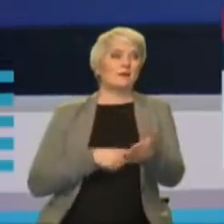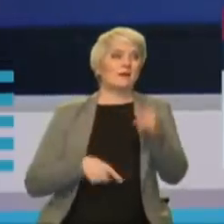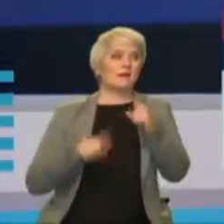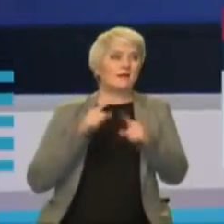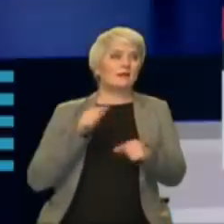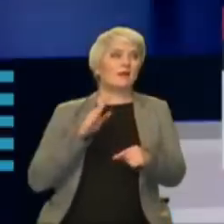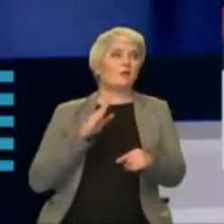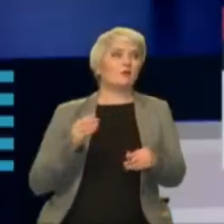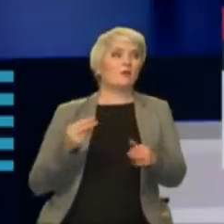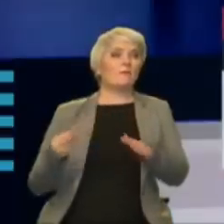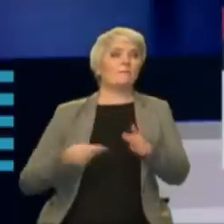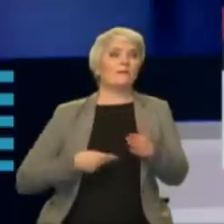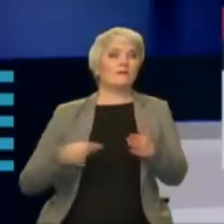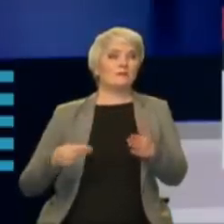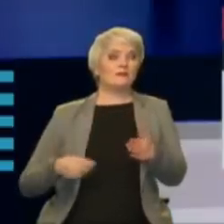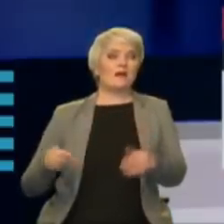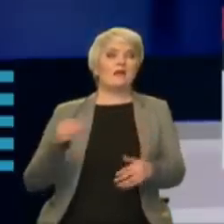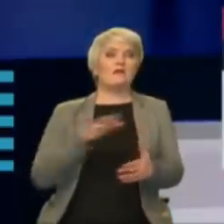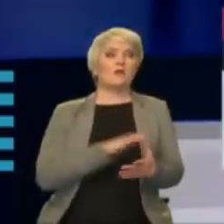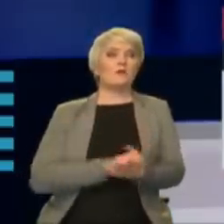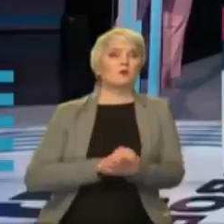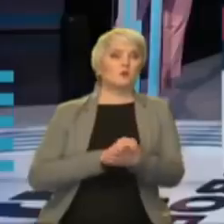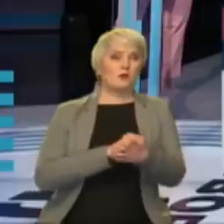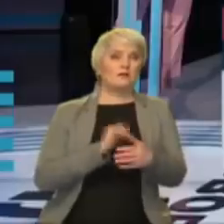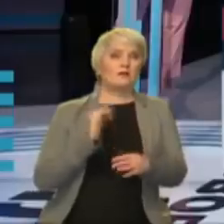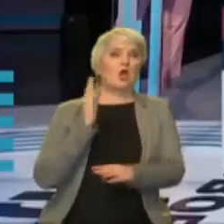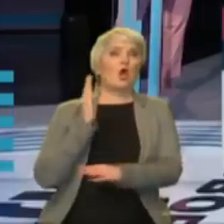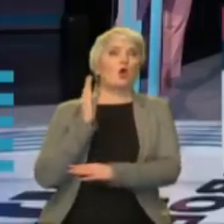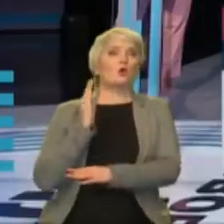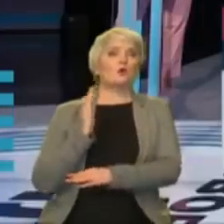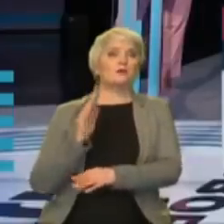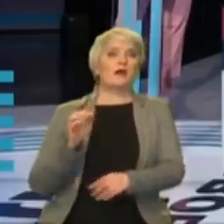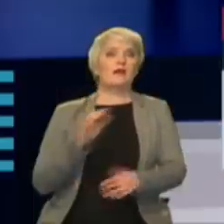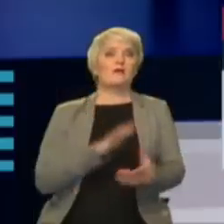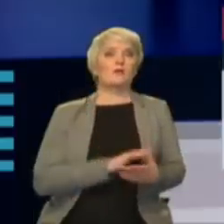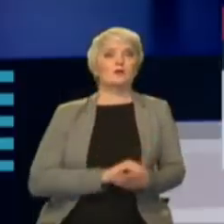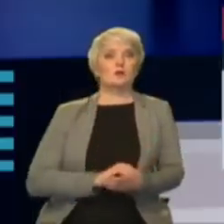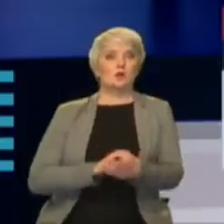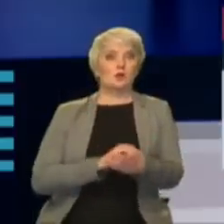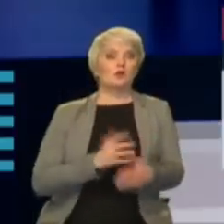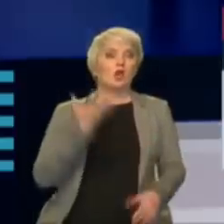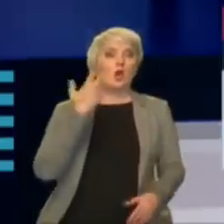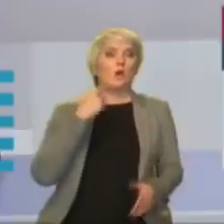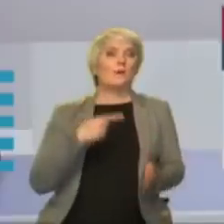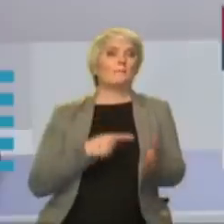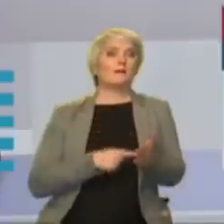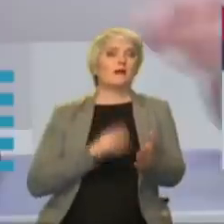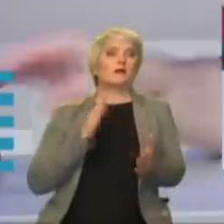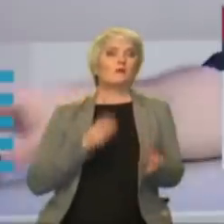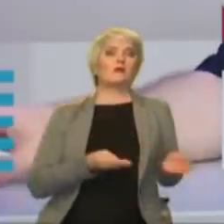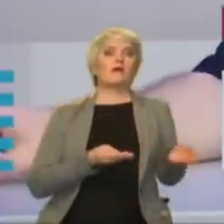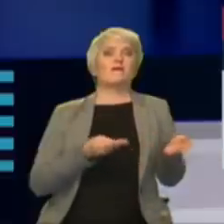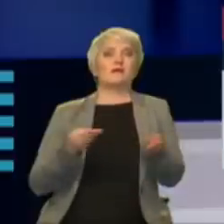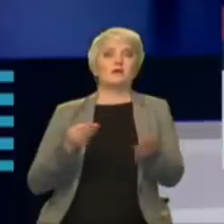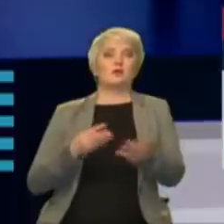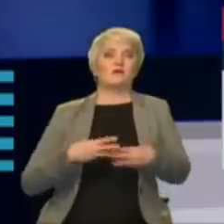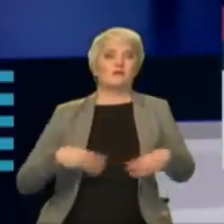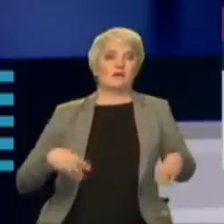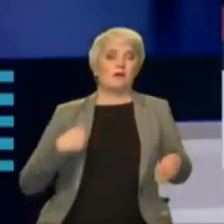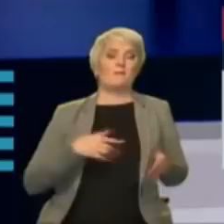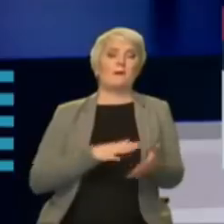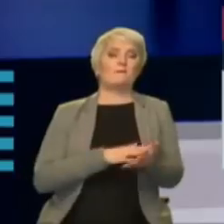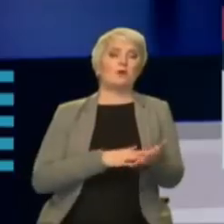будуть підписи «Європейської солідарності» і будуть голоси «Європейської солідарності», коли питання буде винесено в зал. Але ми